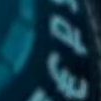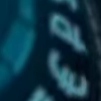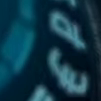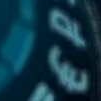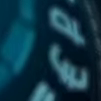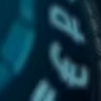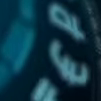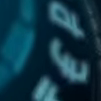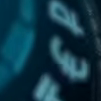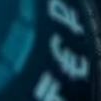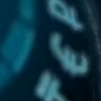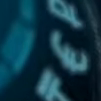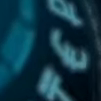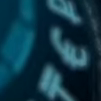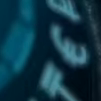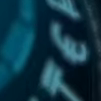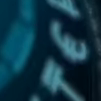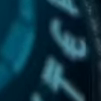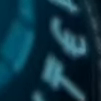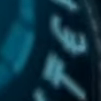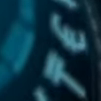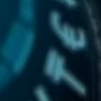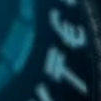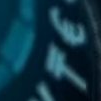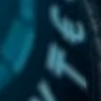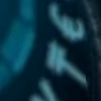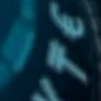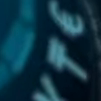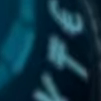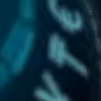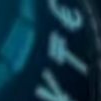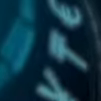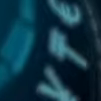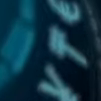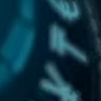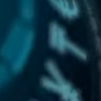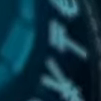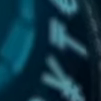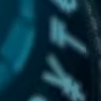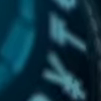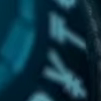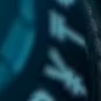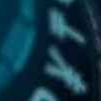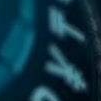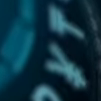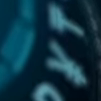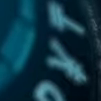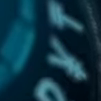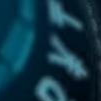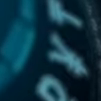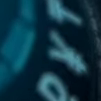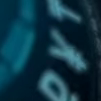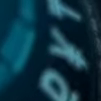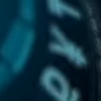Ресей рублі 6 теңге 2 тиын. Қытай юаня 54 теңге 40 тиын.